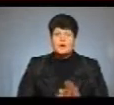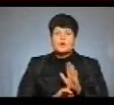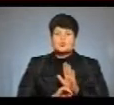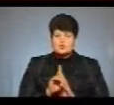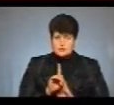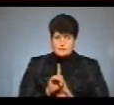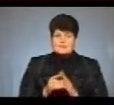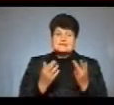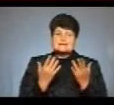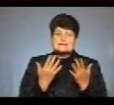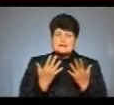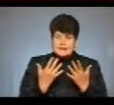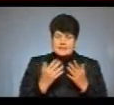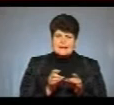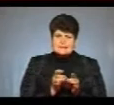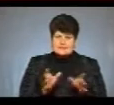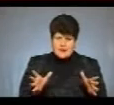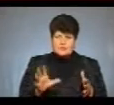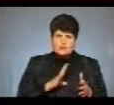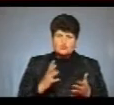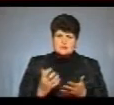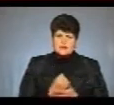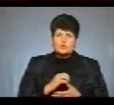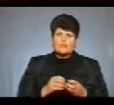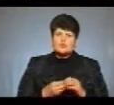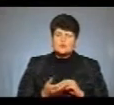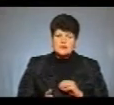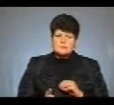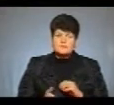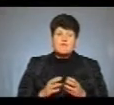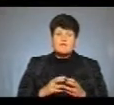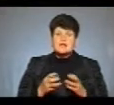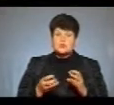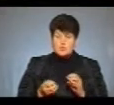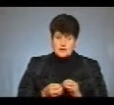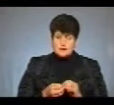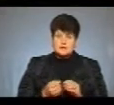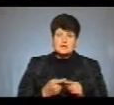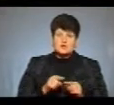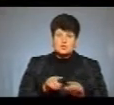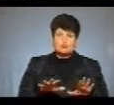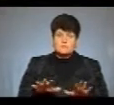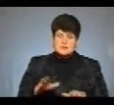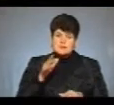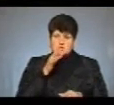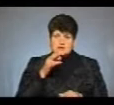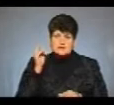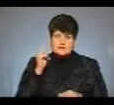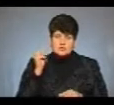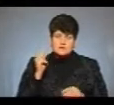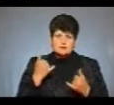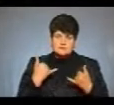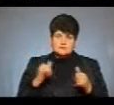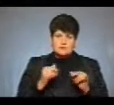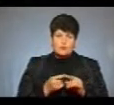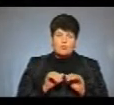розпочнемо. Скільки снарядів було знайдено в результаті? В результаті на даному місці під час даної надзвичайної